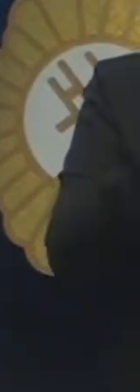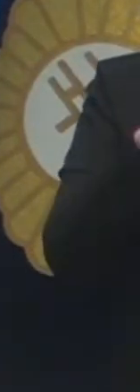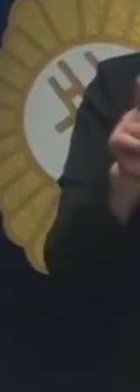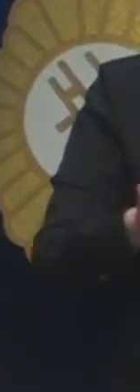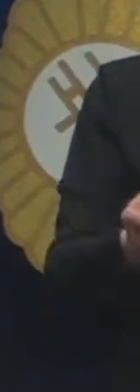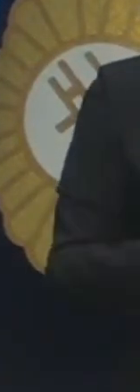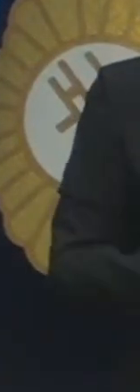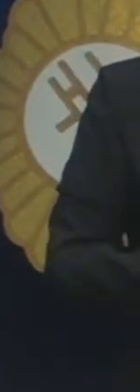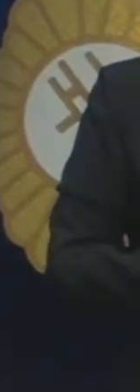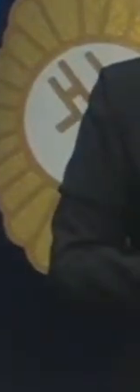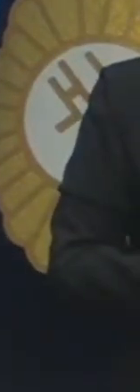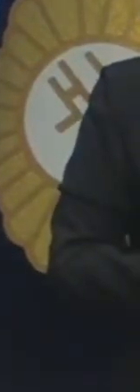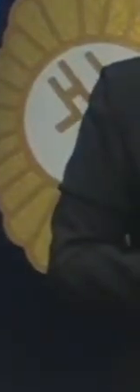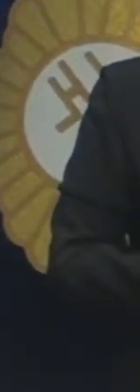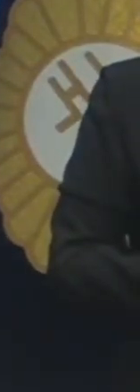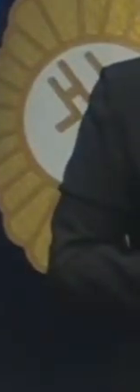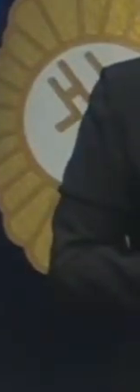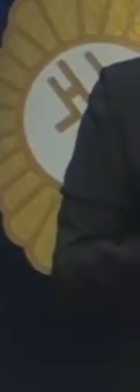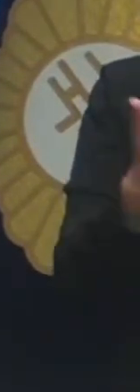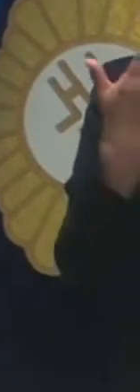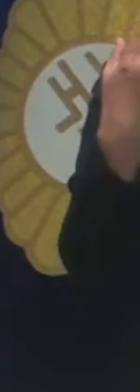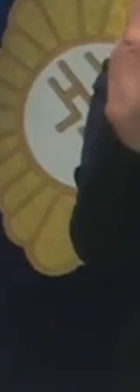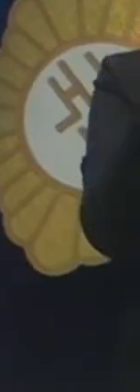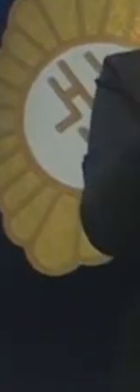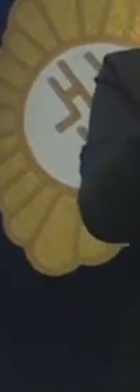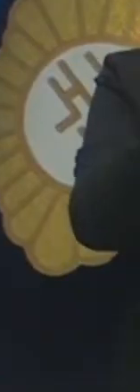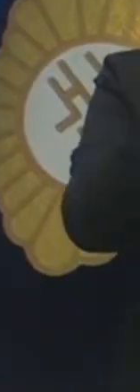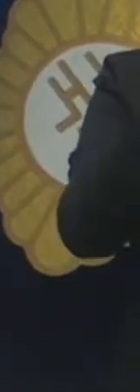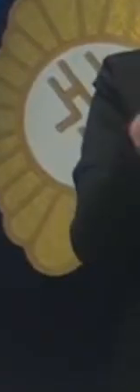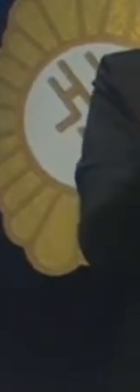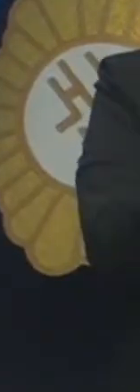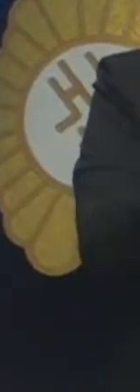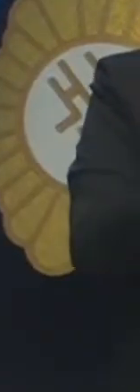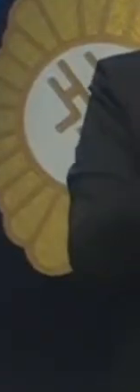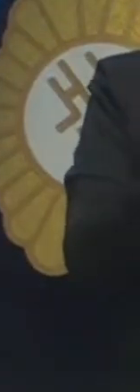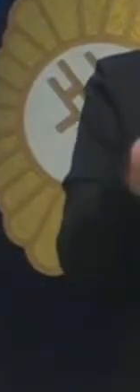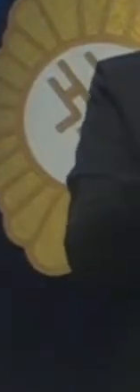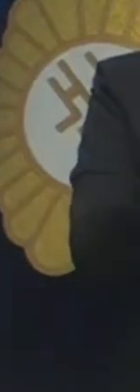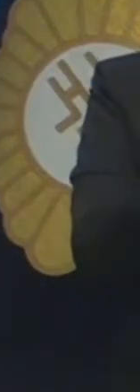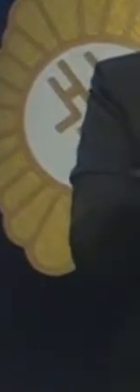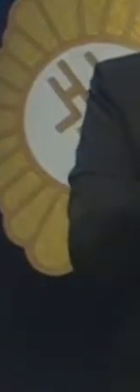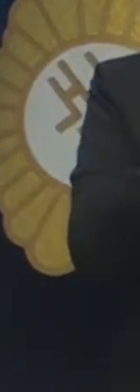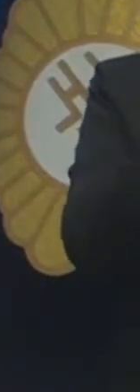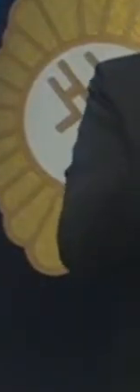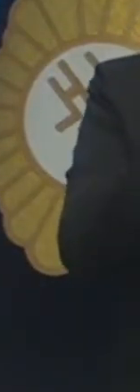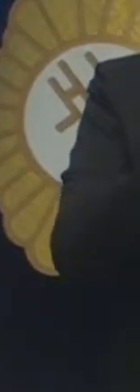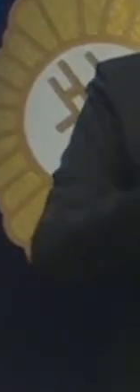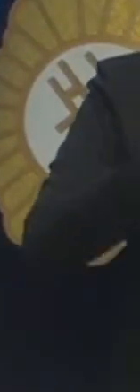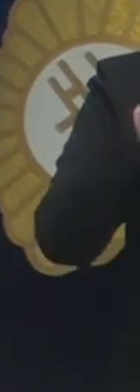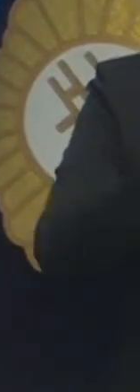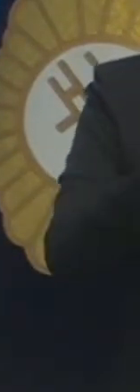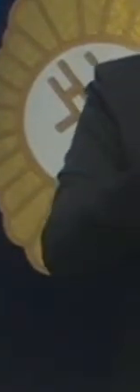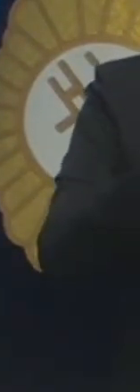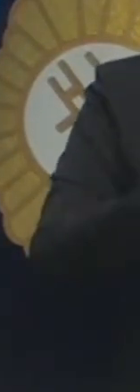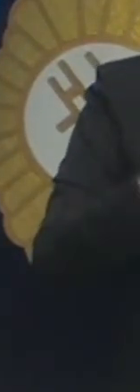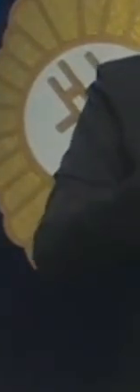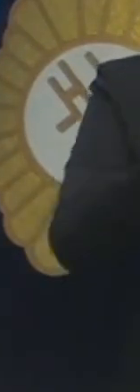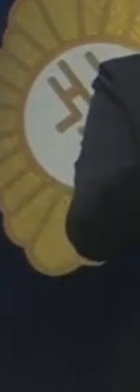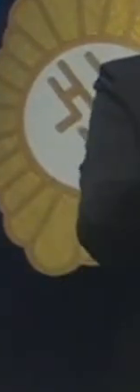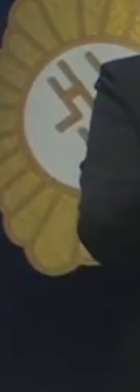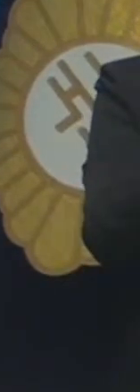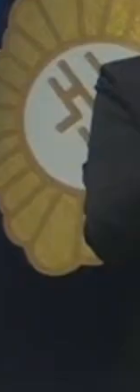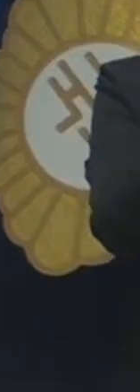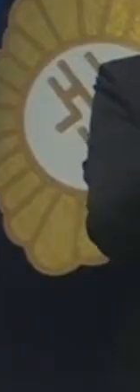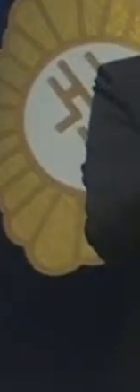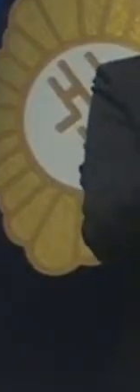이는 지난 23년도부터 철저하게 준비한 엑시트 시나리오를 성실하게 실행하고